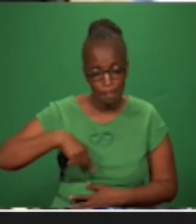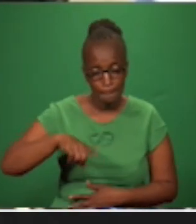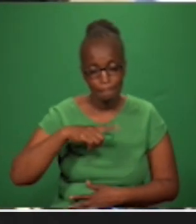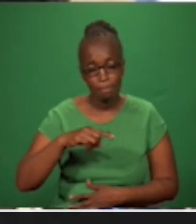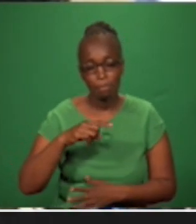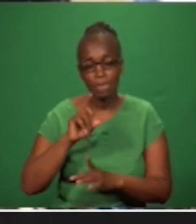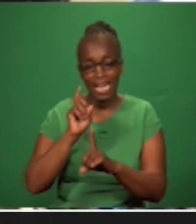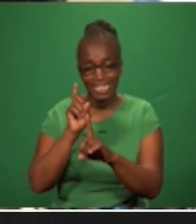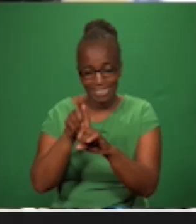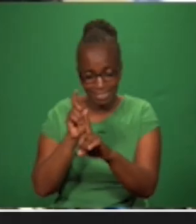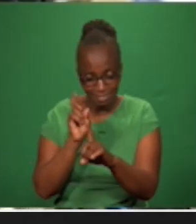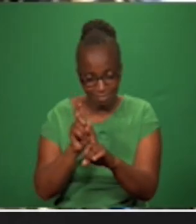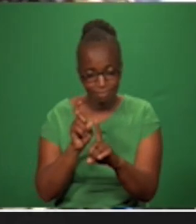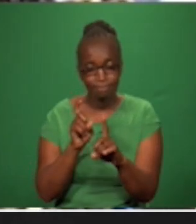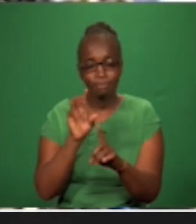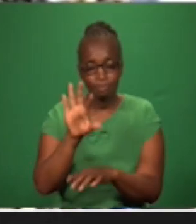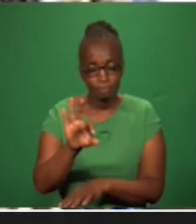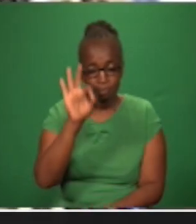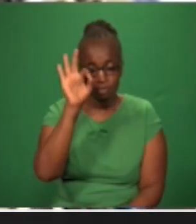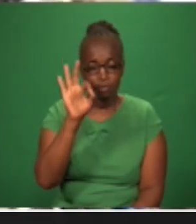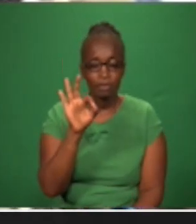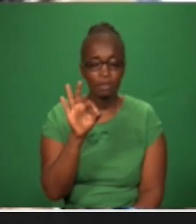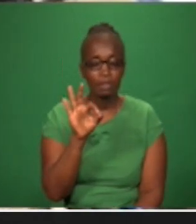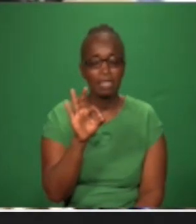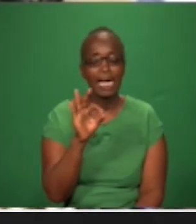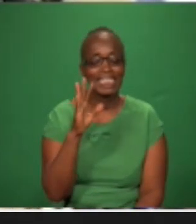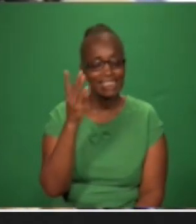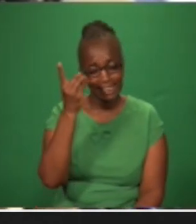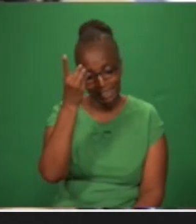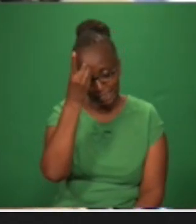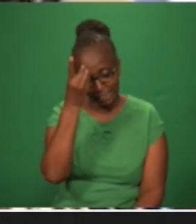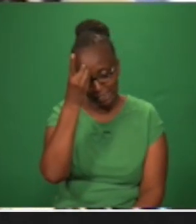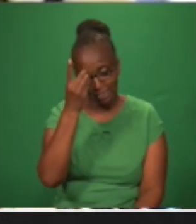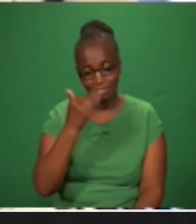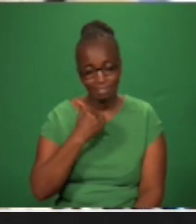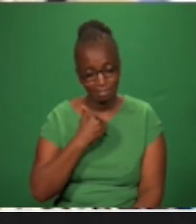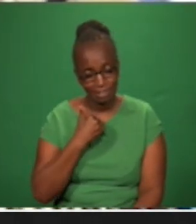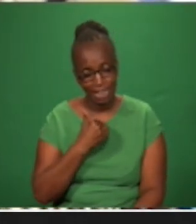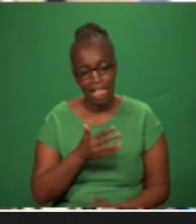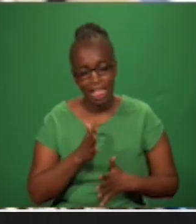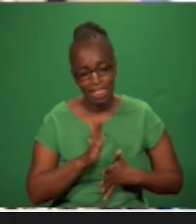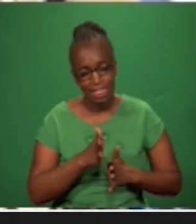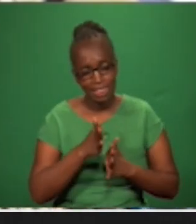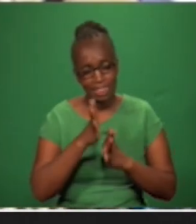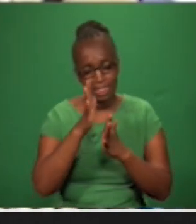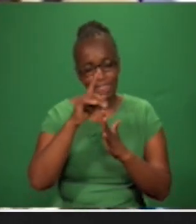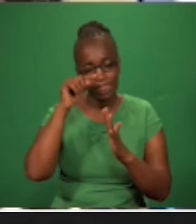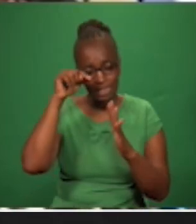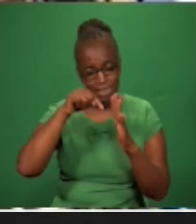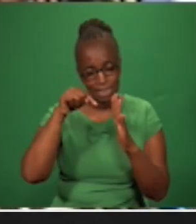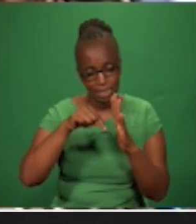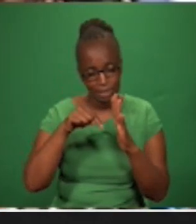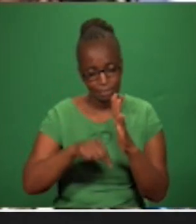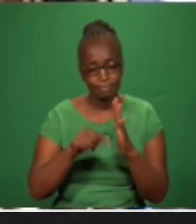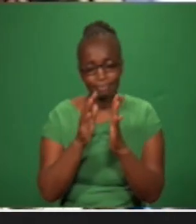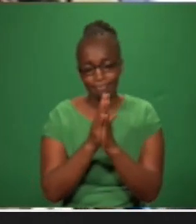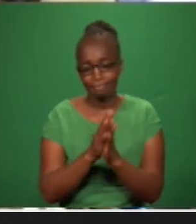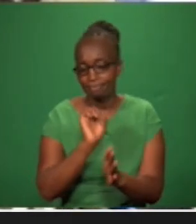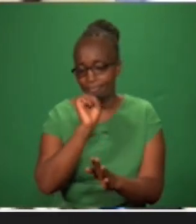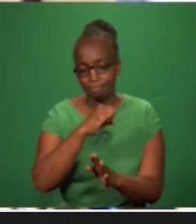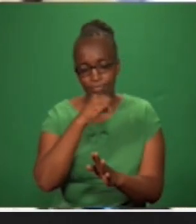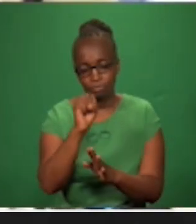because we detect and we find that the disease has already